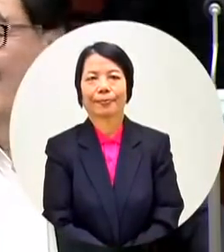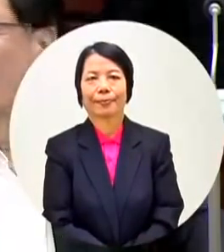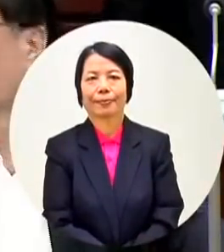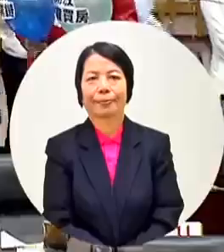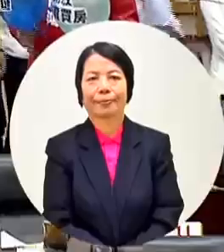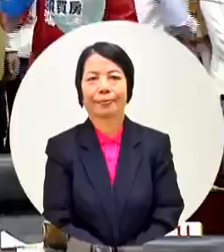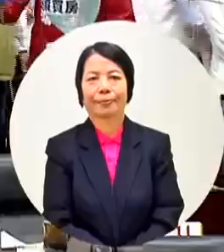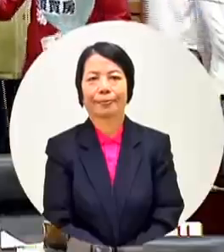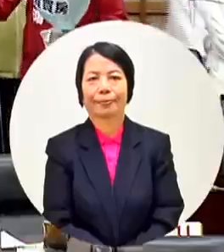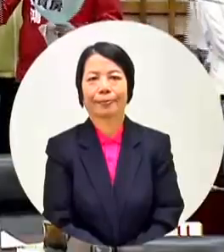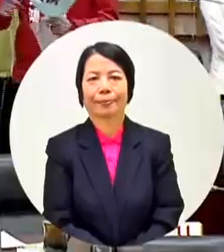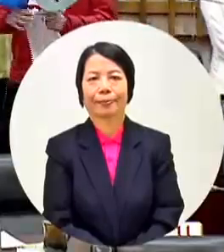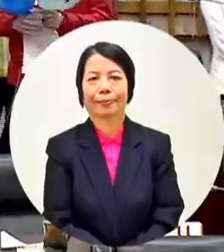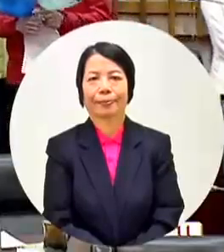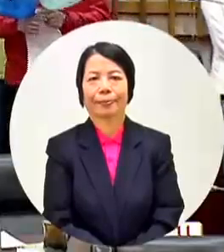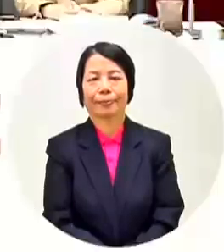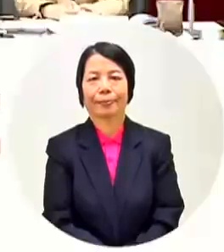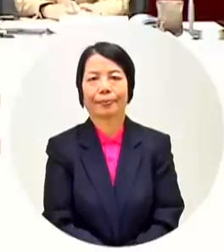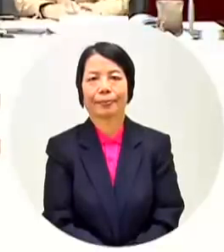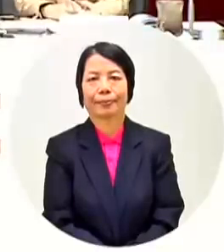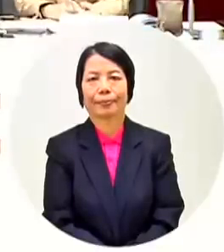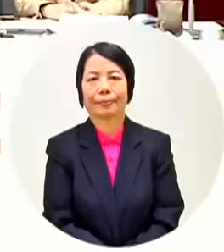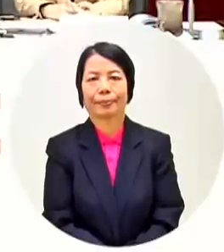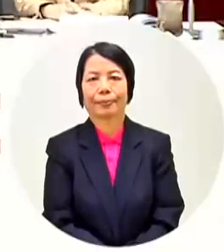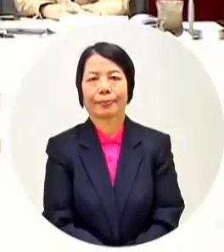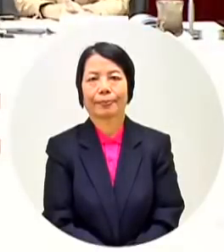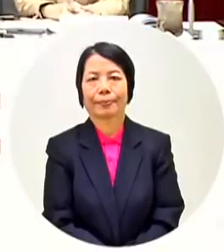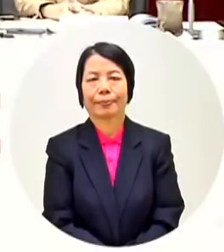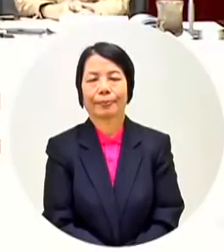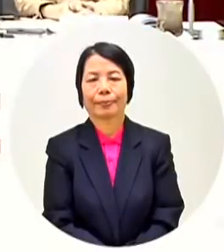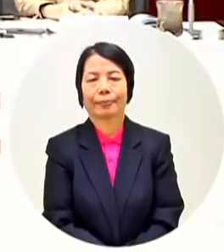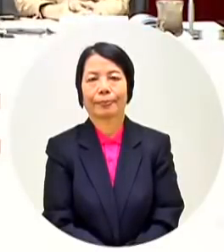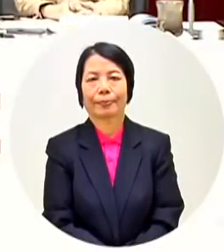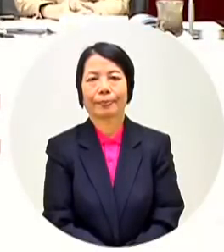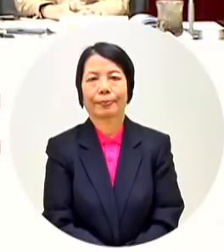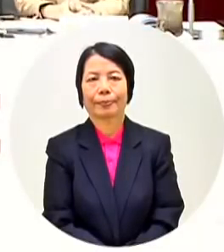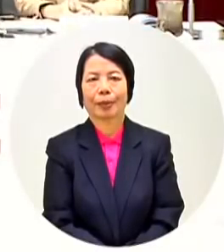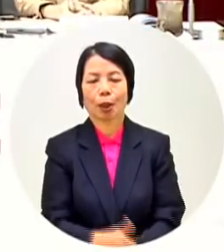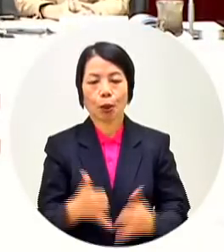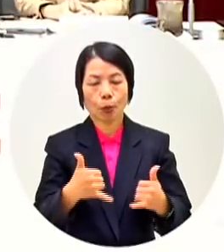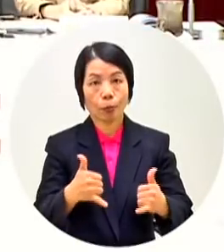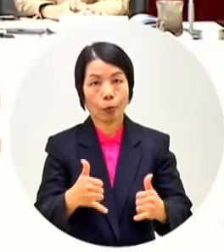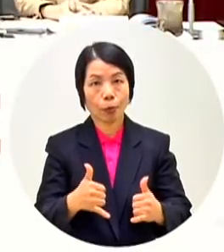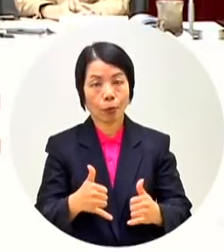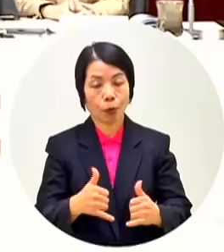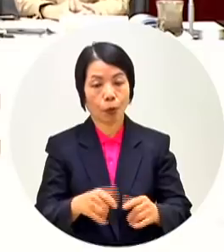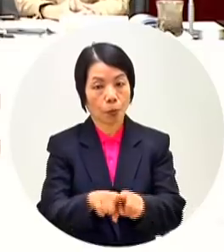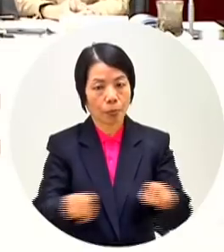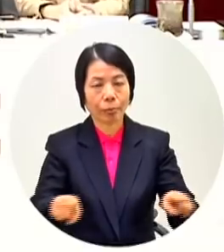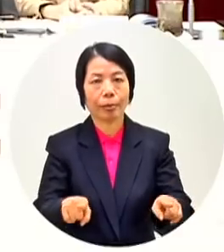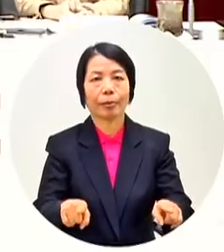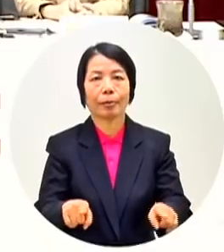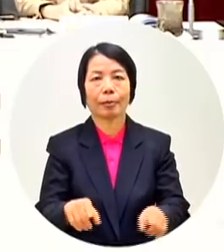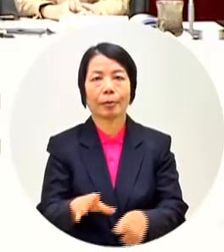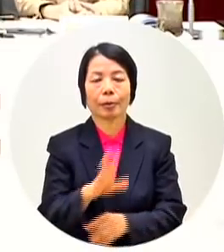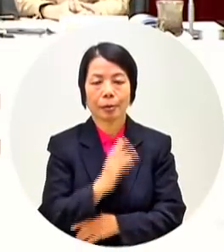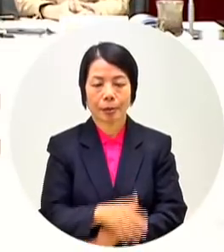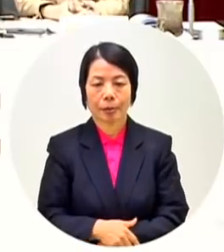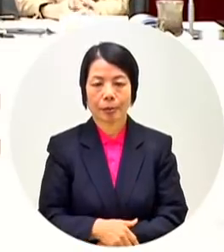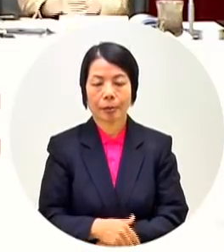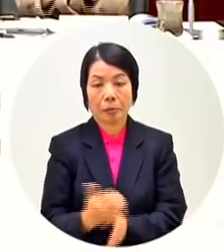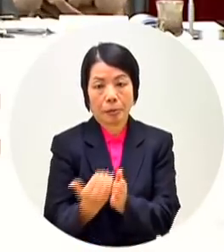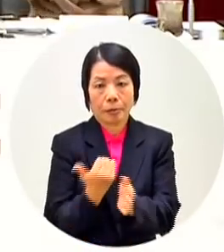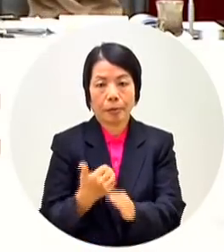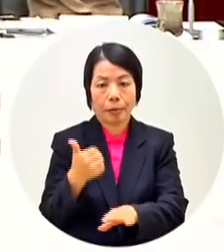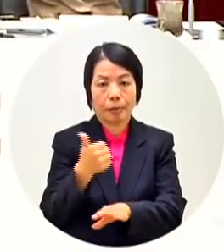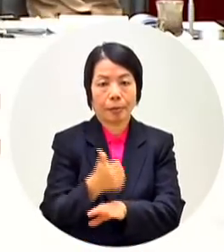李彦，那录屏的你是唔通读唔到的呢？录屏是顶任的市长的责任呢。